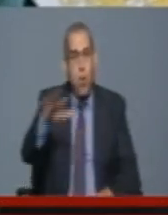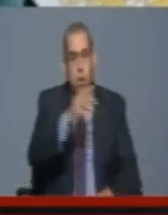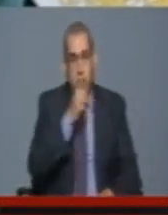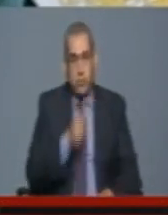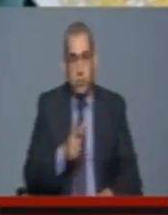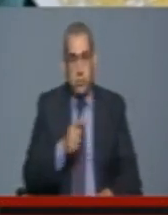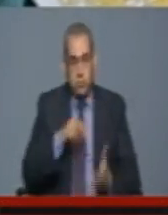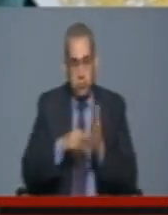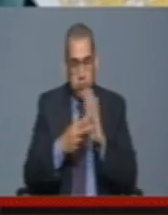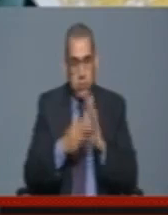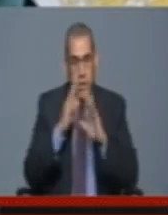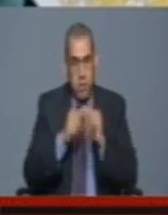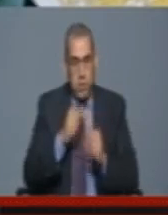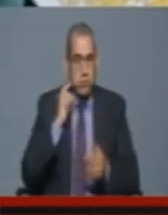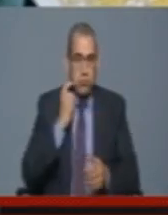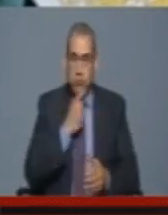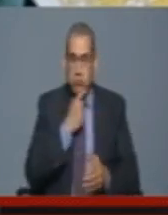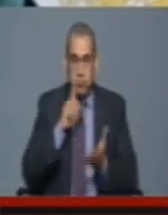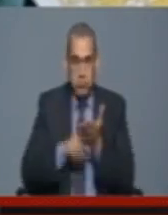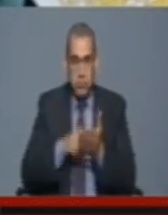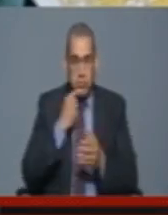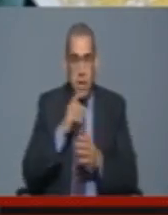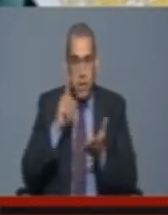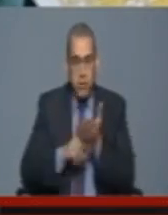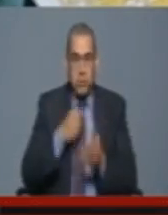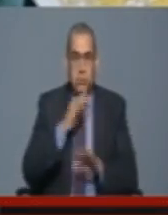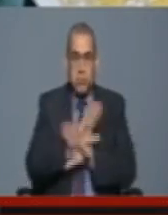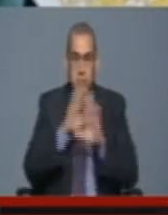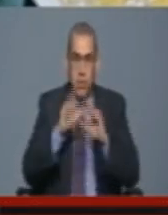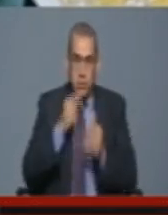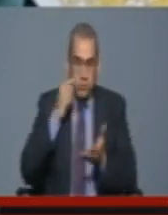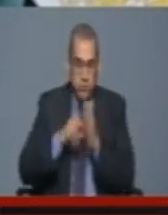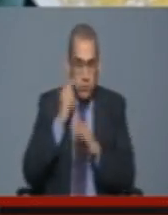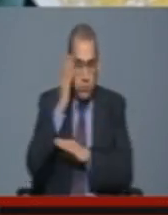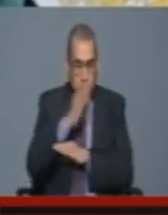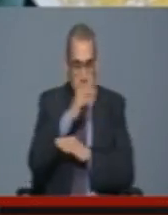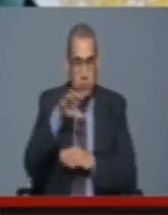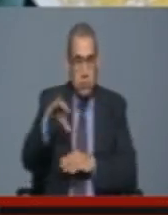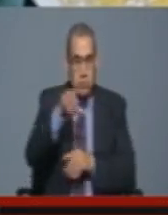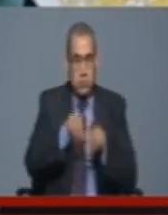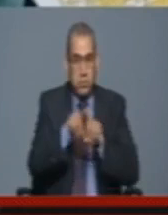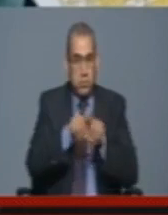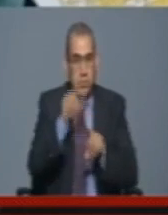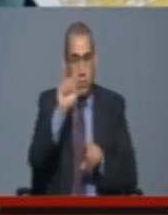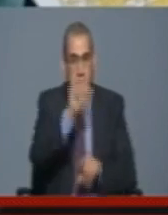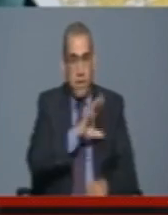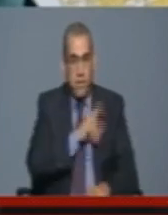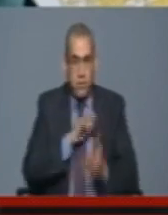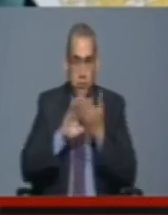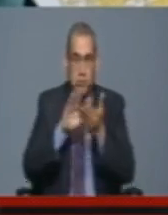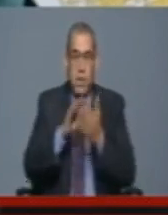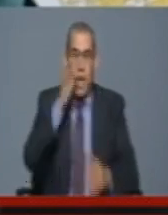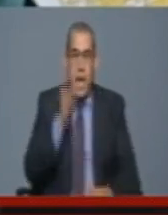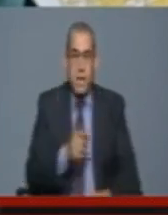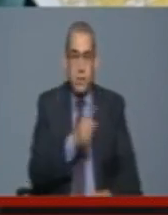الموقف المصري الرافض والحاسم لمخططات تهجير أشقائنا الفلسطينيين